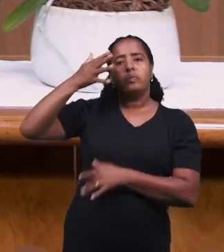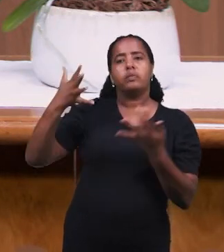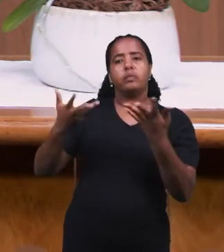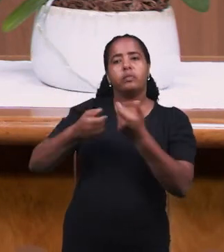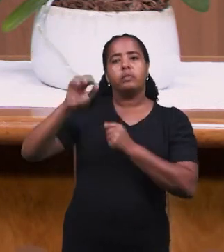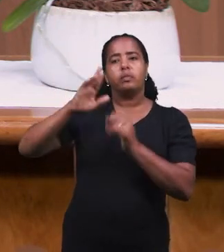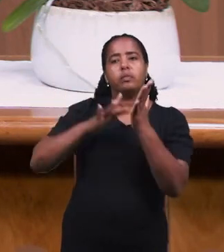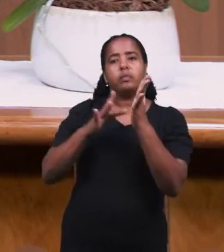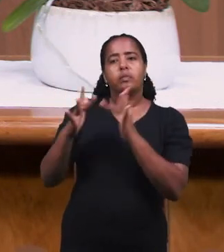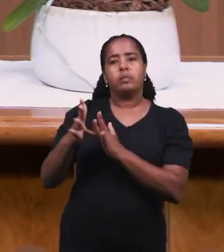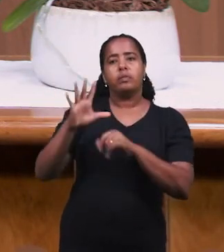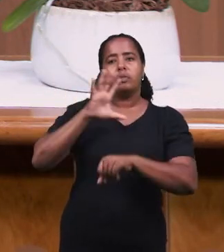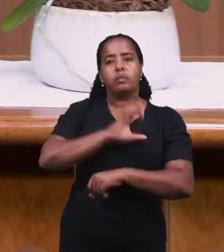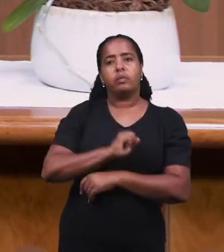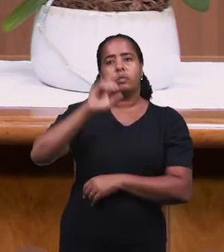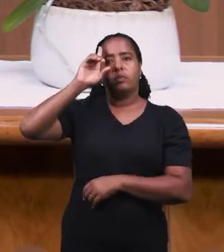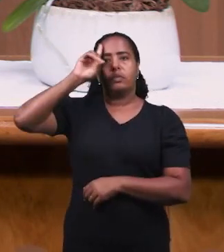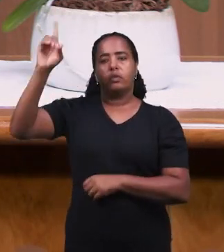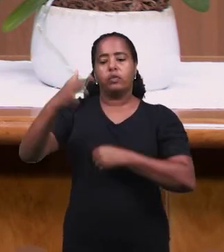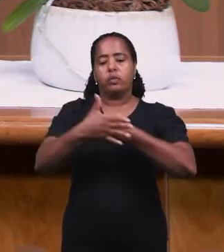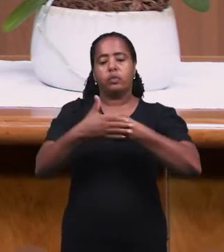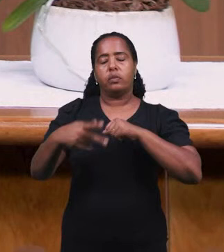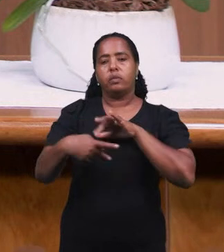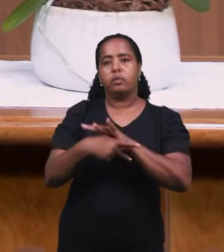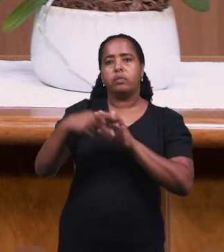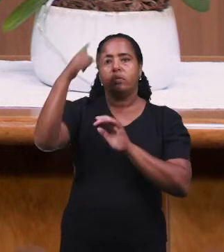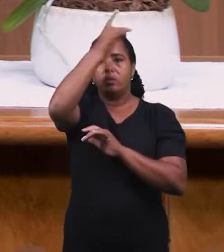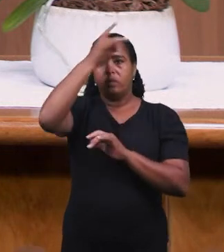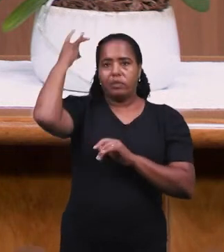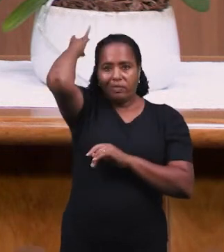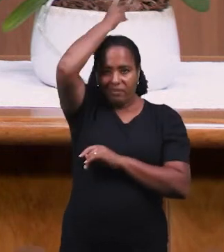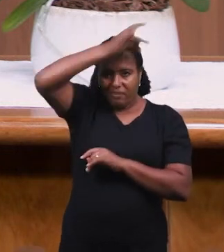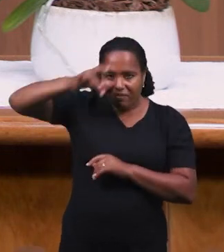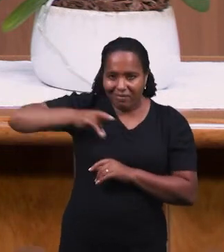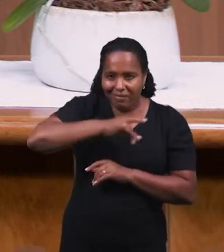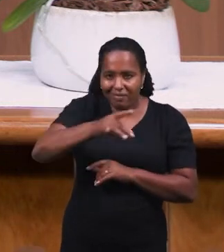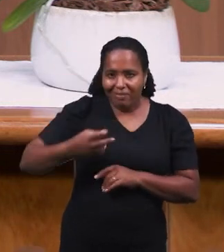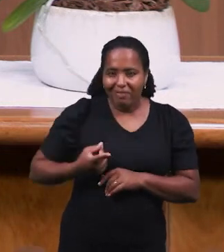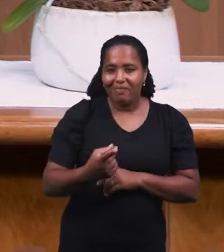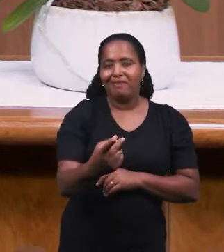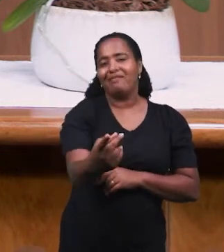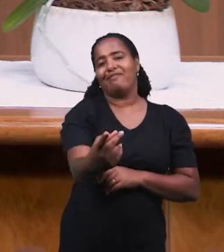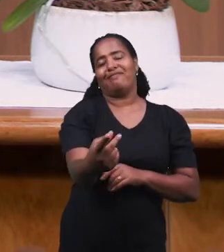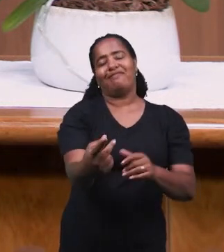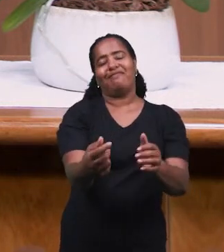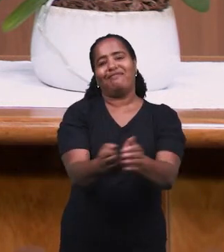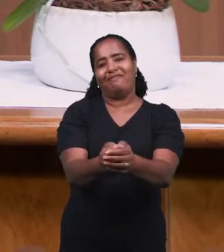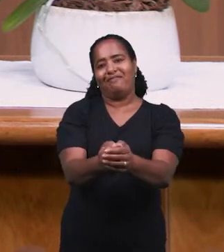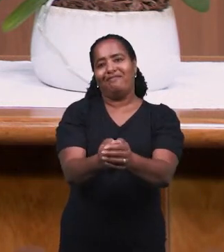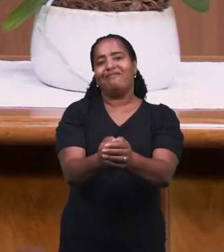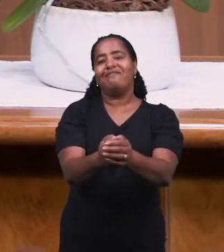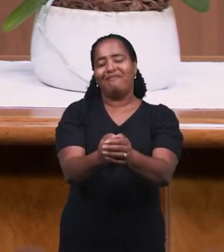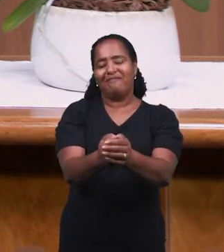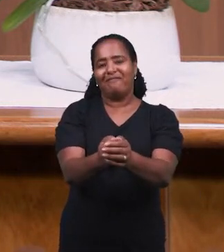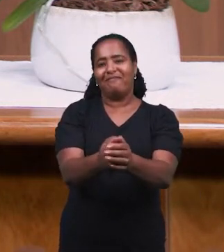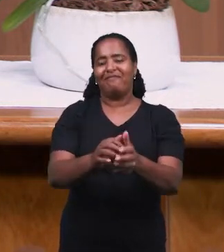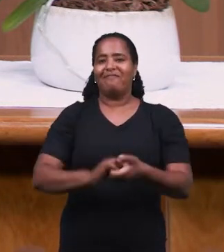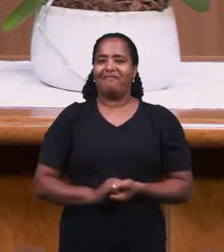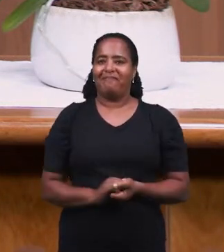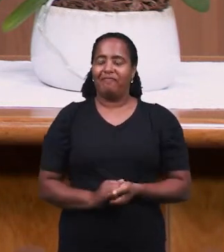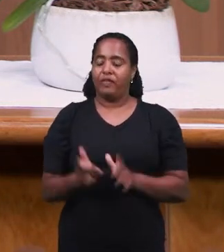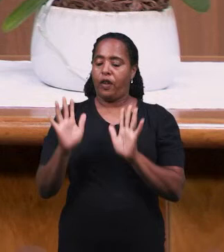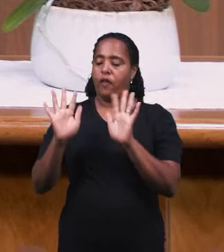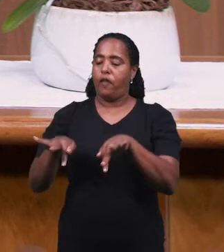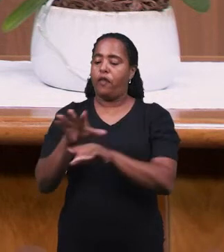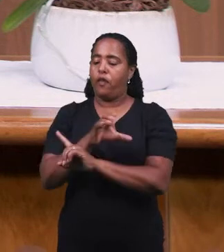disons que la grâce merveilleuse du Seigneur Jésus, les douces éternelles consolations du Saint-Esprit, soient maintenant et pour toujours.